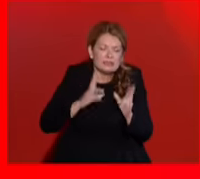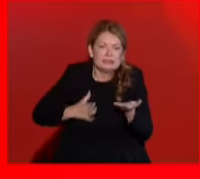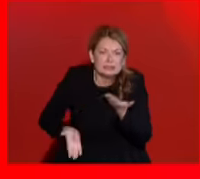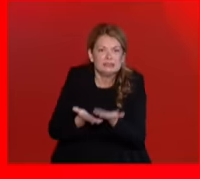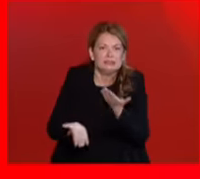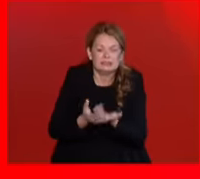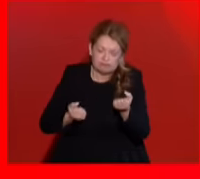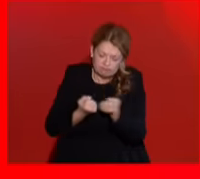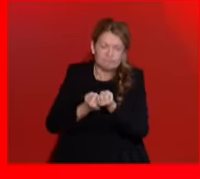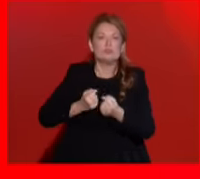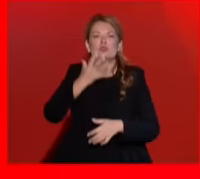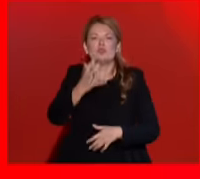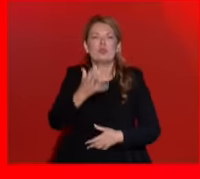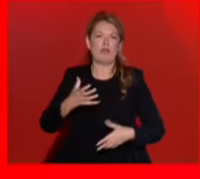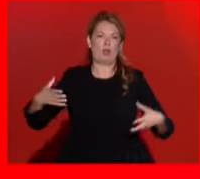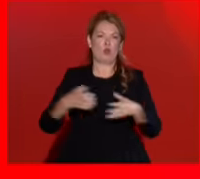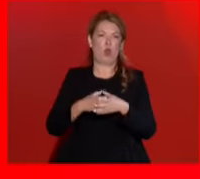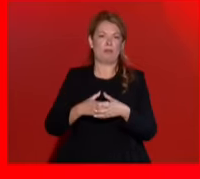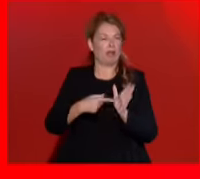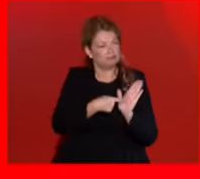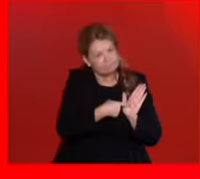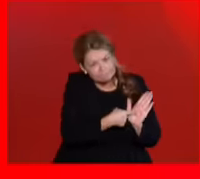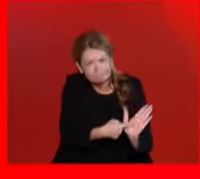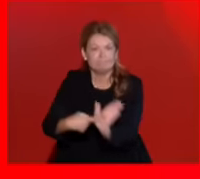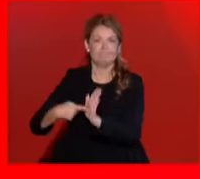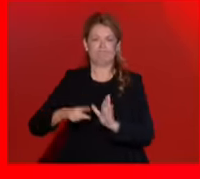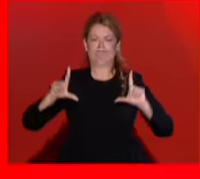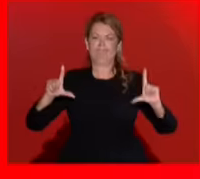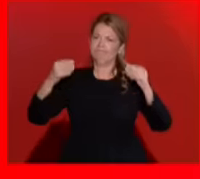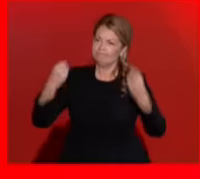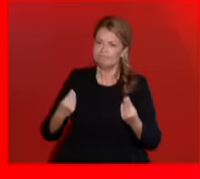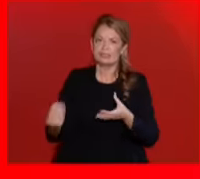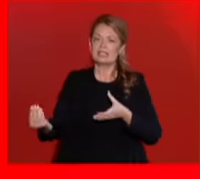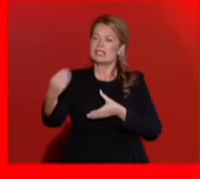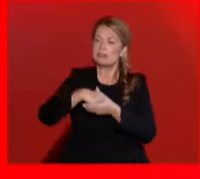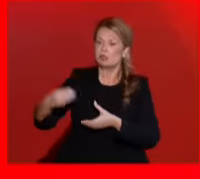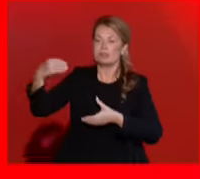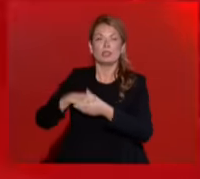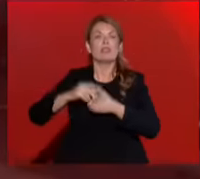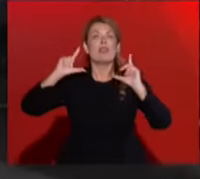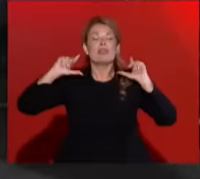επιτέλους σοβαρότητα, εξωστρέφεια, συμμετοχή και δημοκρατία.